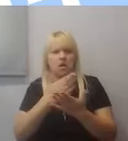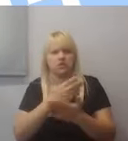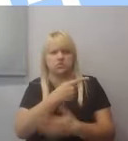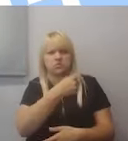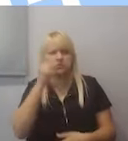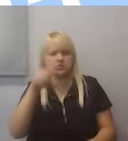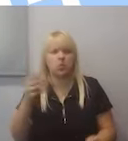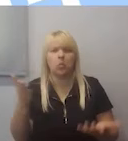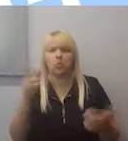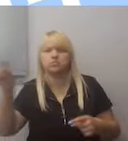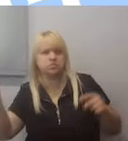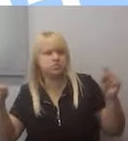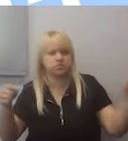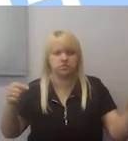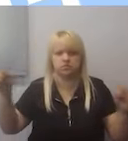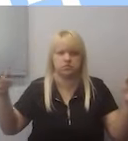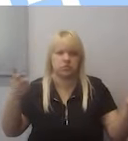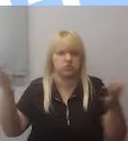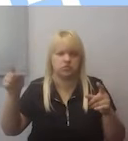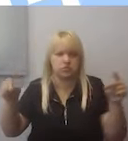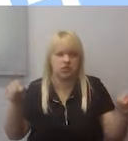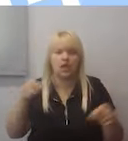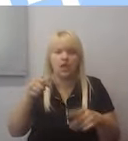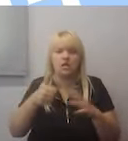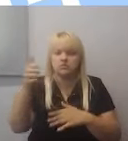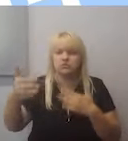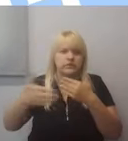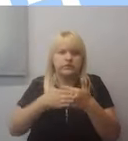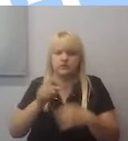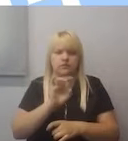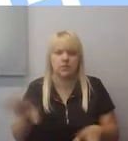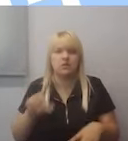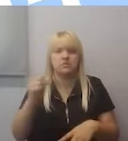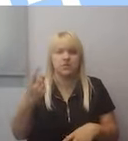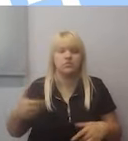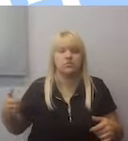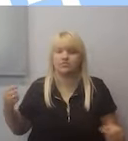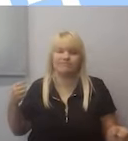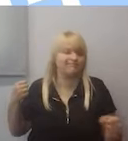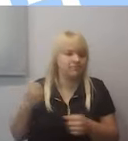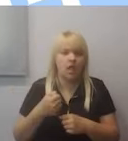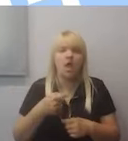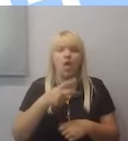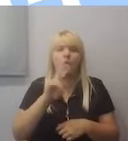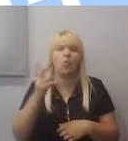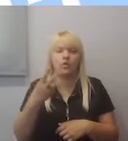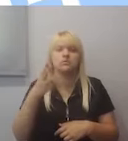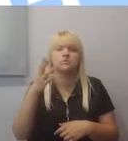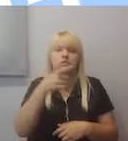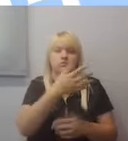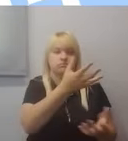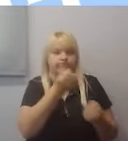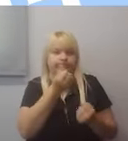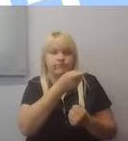ja respektīvi nelien klāt pirmkārt tu dabūsi ribās otrkārt ir tev var nu uztvert par pretējo